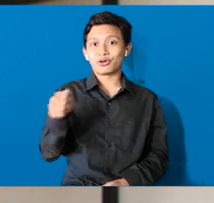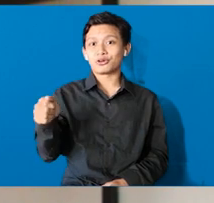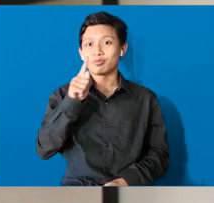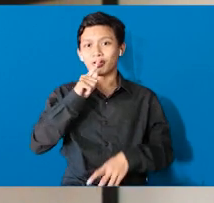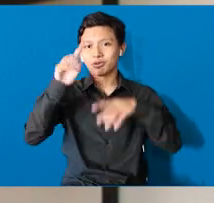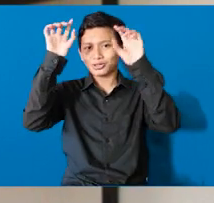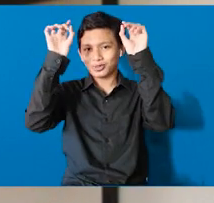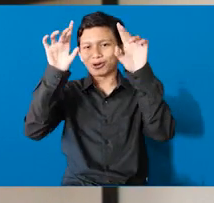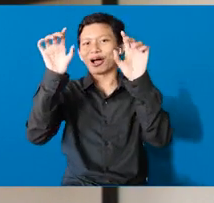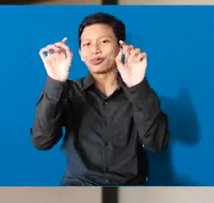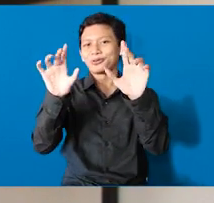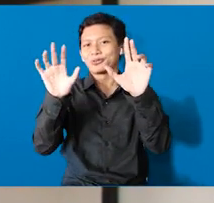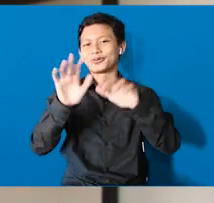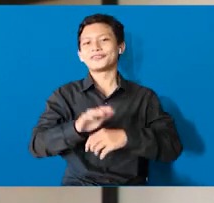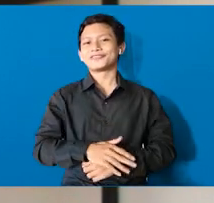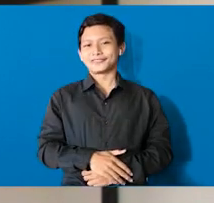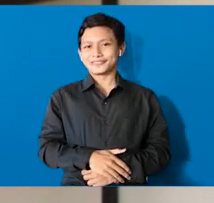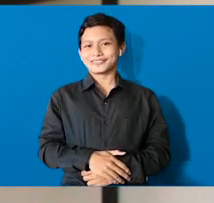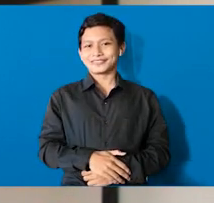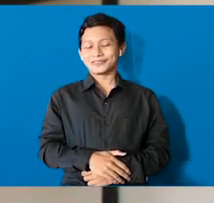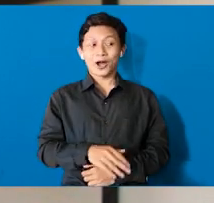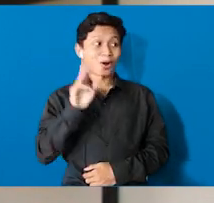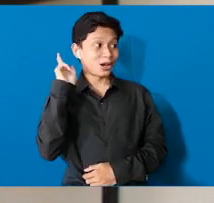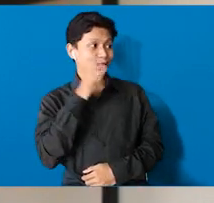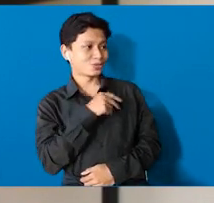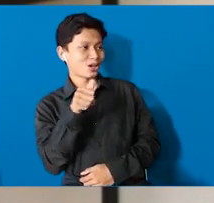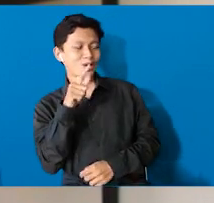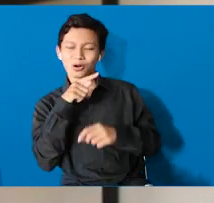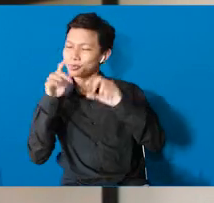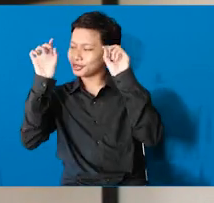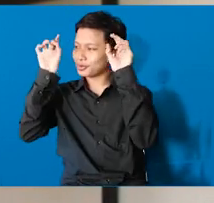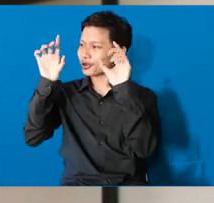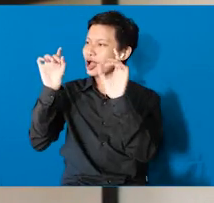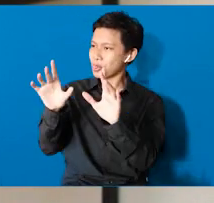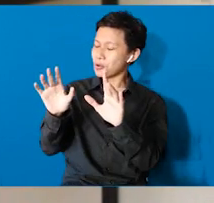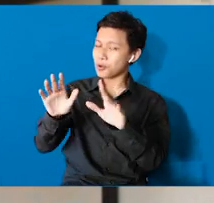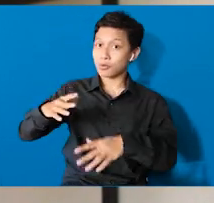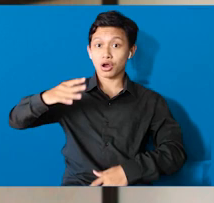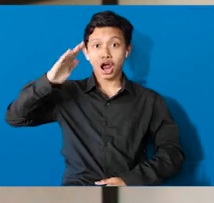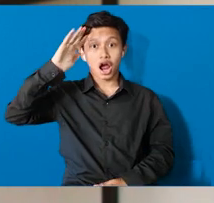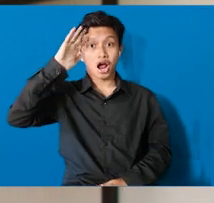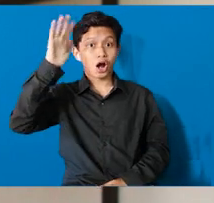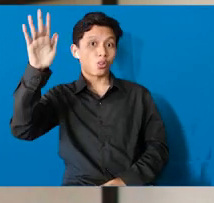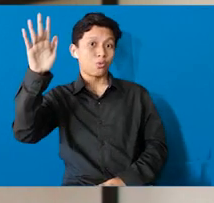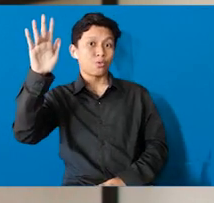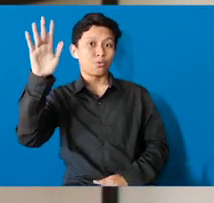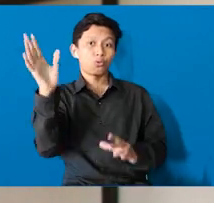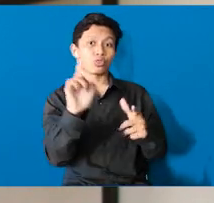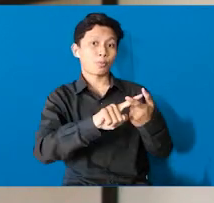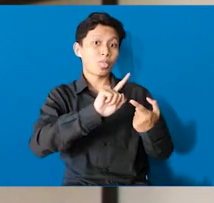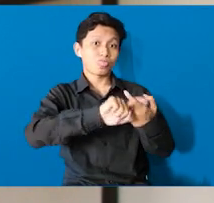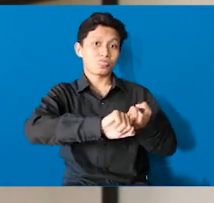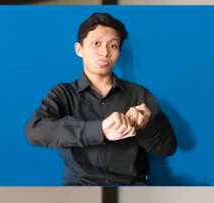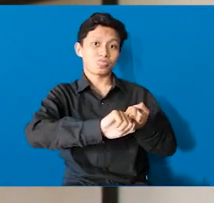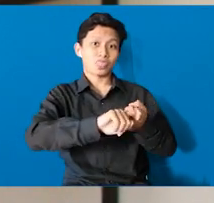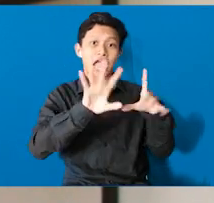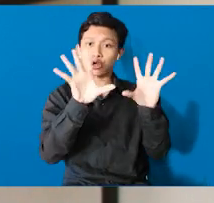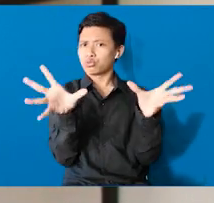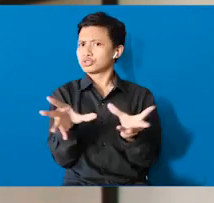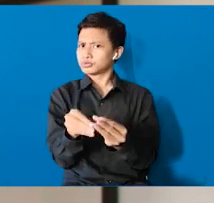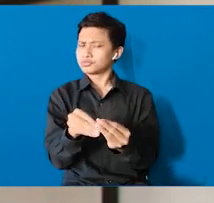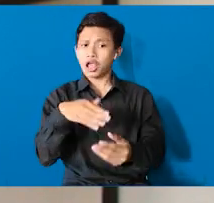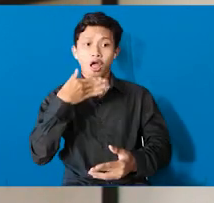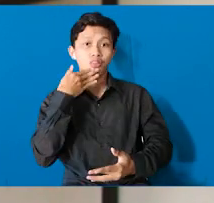Assalamualaikum warahmatullahi wabarakatuh. Waalaikumsalam warahmatullahi wabarakatuh. Halo Sobat Inklusi, selamat bergabung